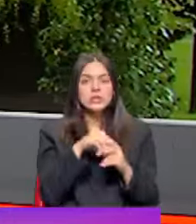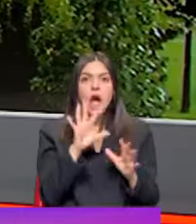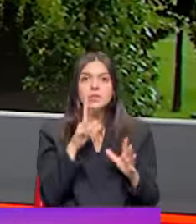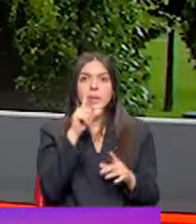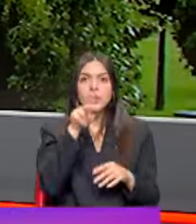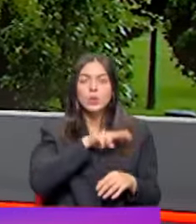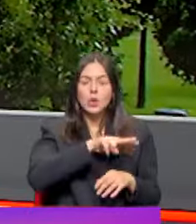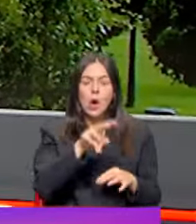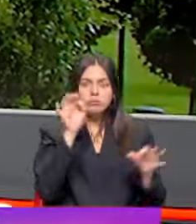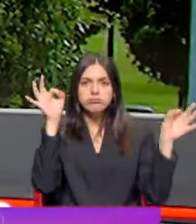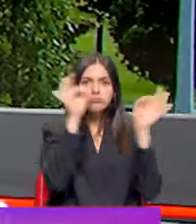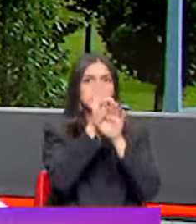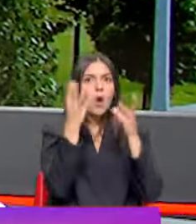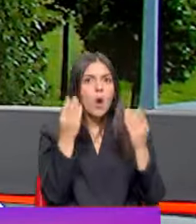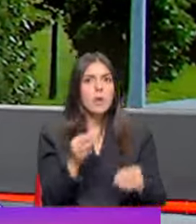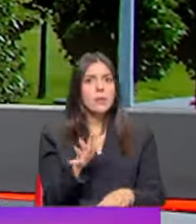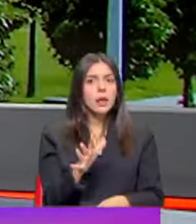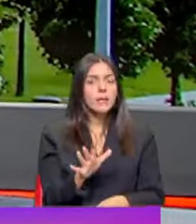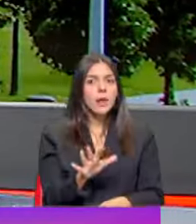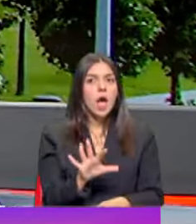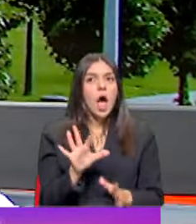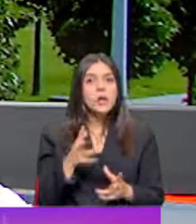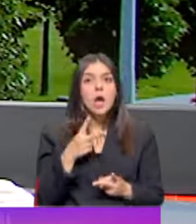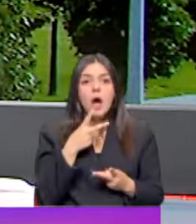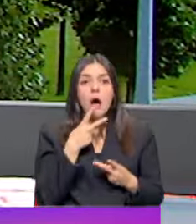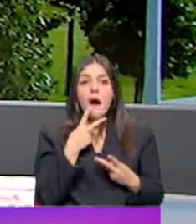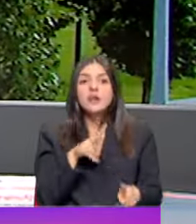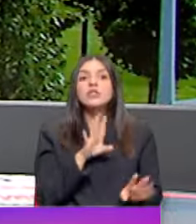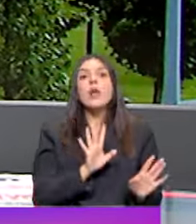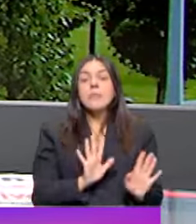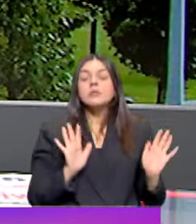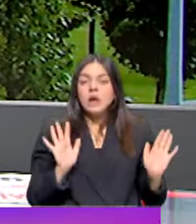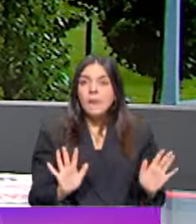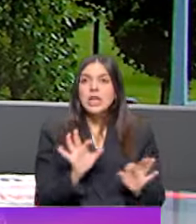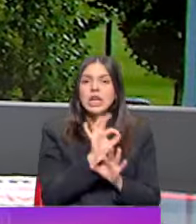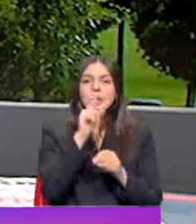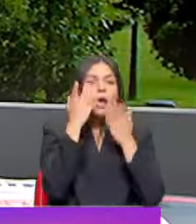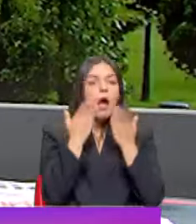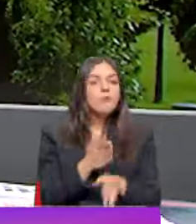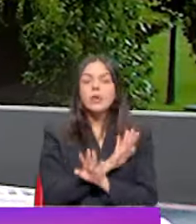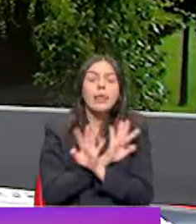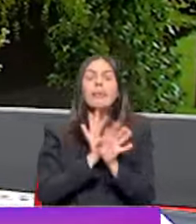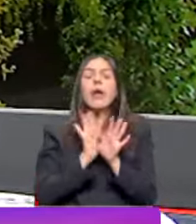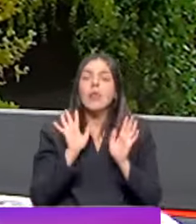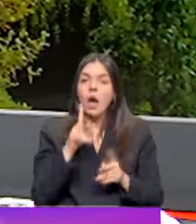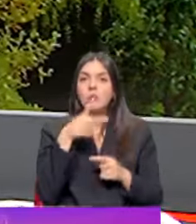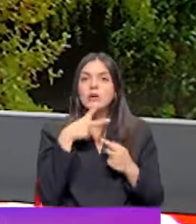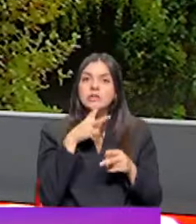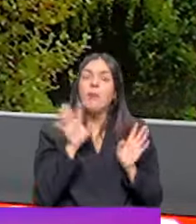yol hipnozu yaşanmış olabilir mi? Yani tabii ki açıklamaz, hiçbir şekilde kabul edilir bir açıklaması olmaz bunun